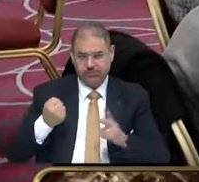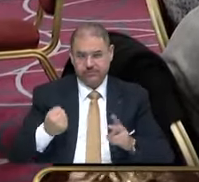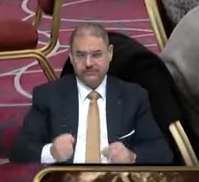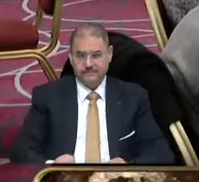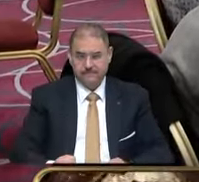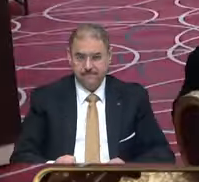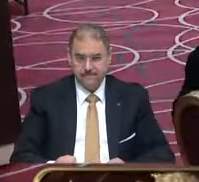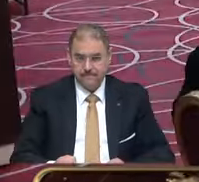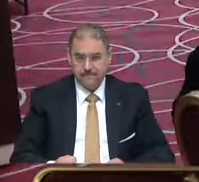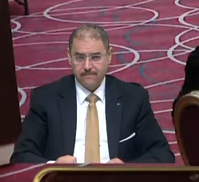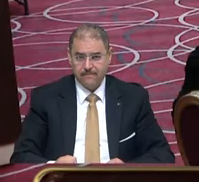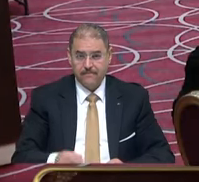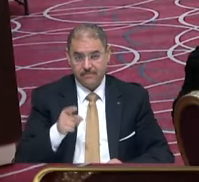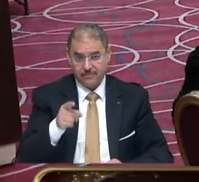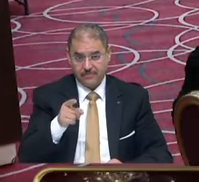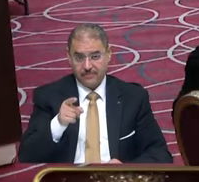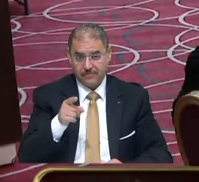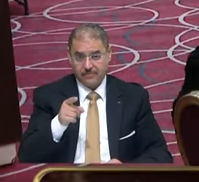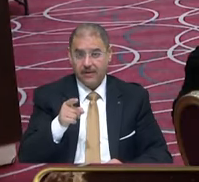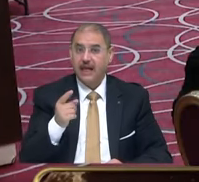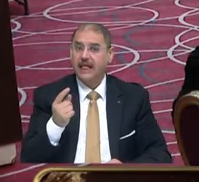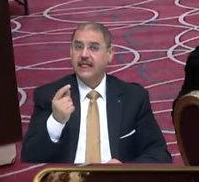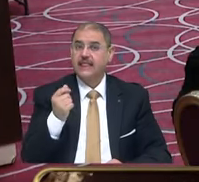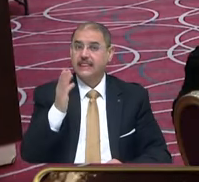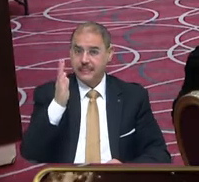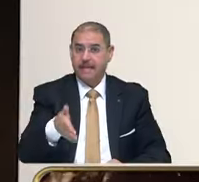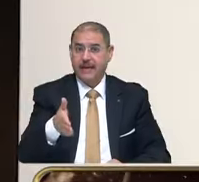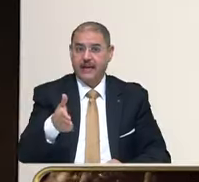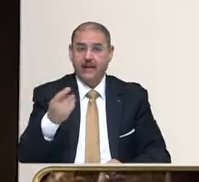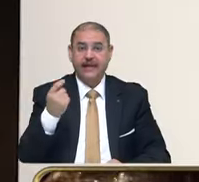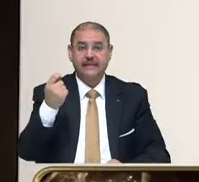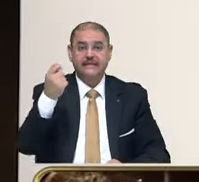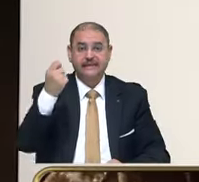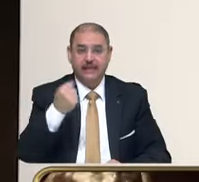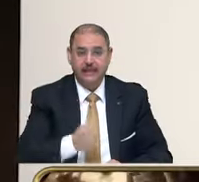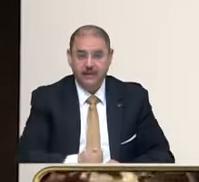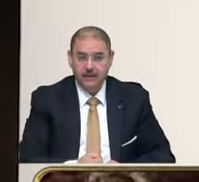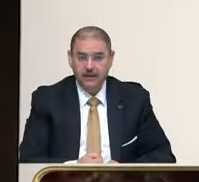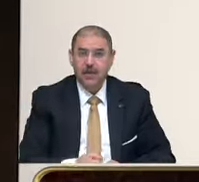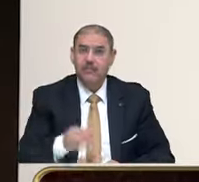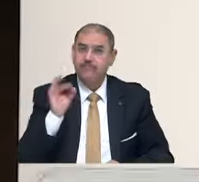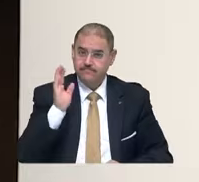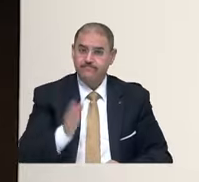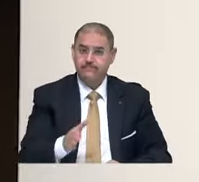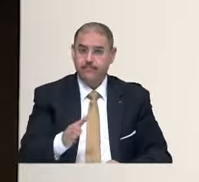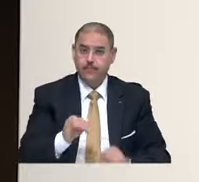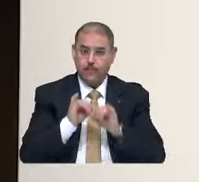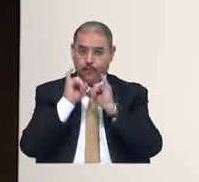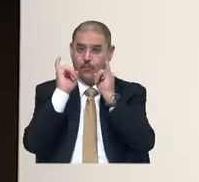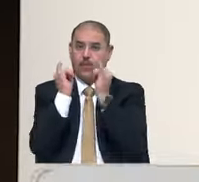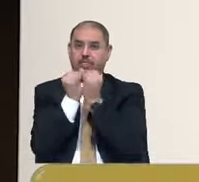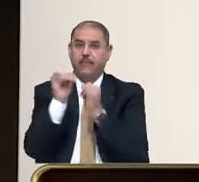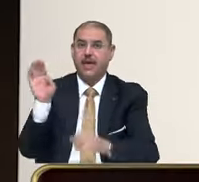بل امتد للتمكين الاقتصادي. طبعا من أهم الفئات اللي إحنا بمنظمة كير بنركز